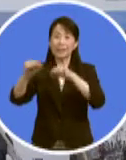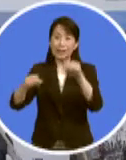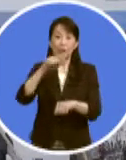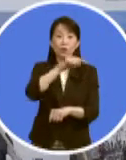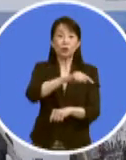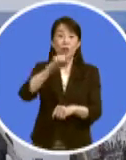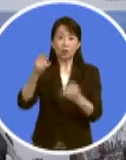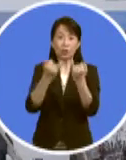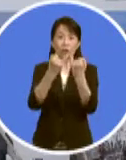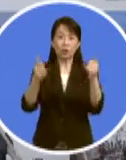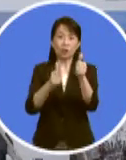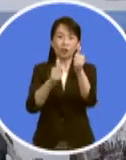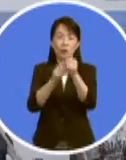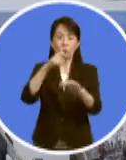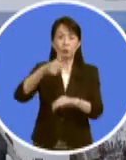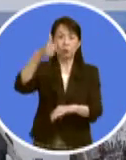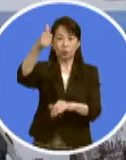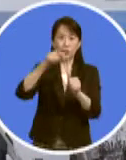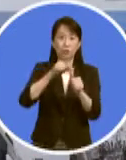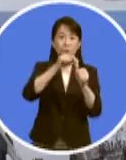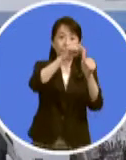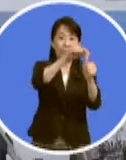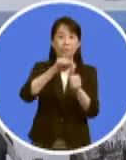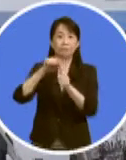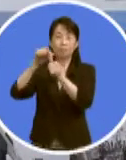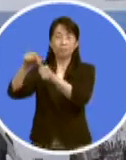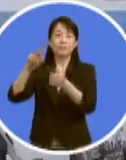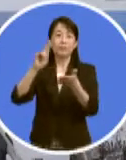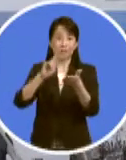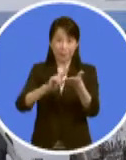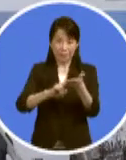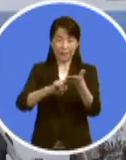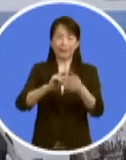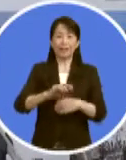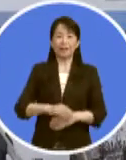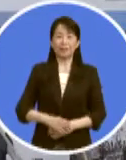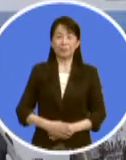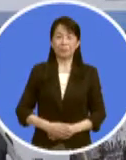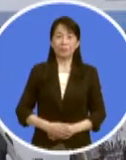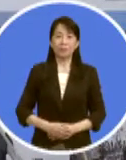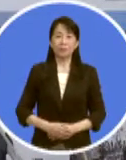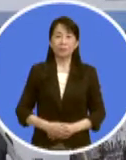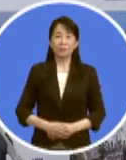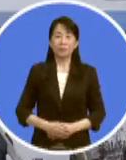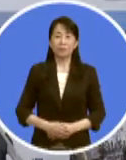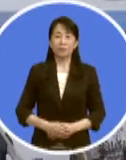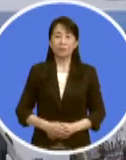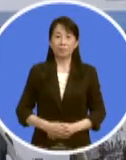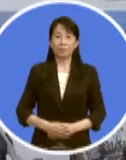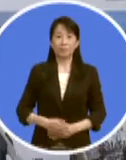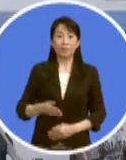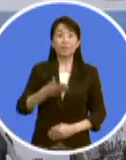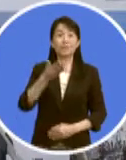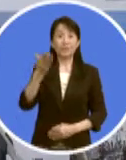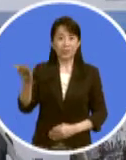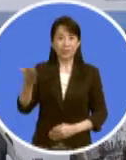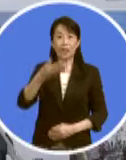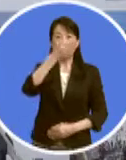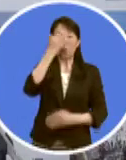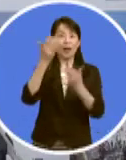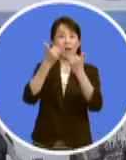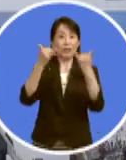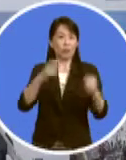こういうところにも女性の副部長を起用するということをさせていただこうと思っております西からの